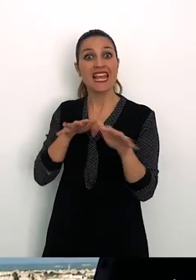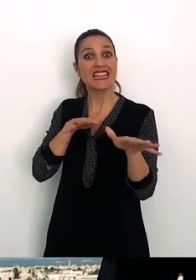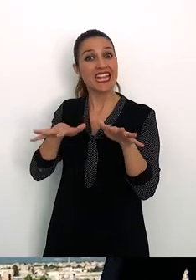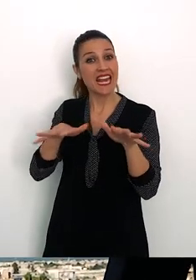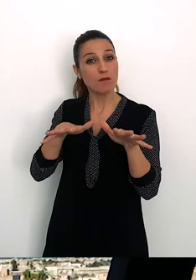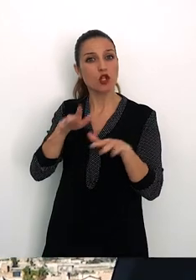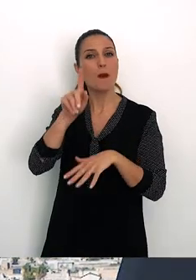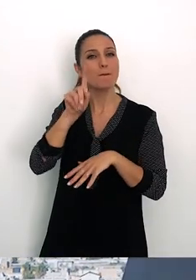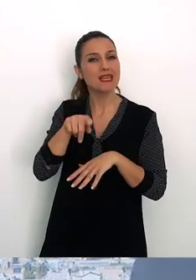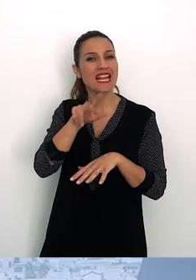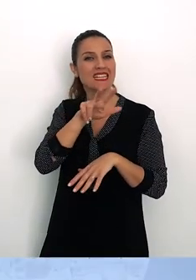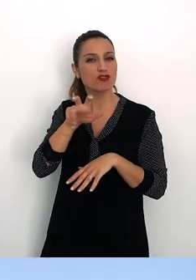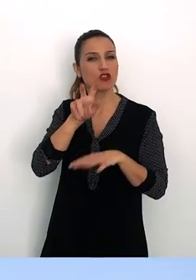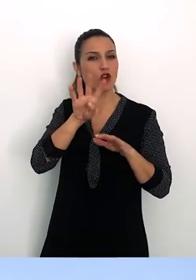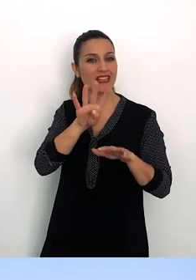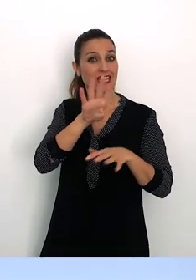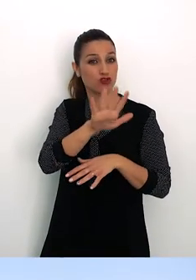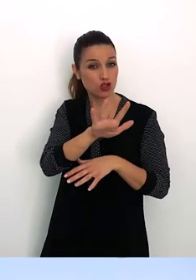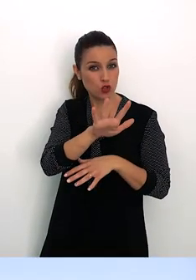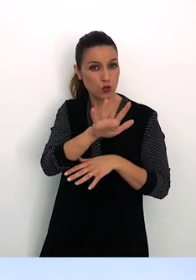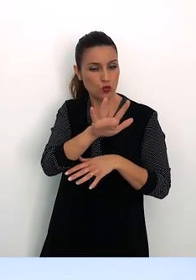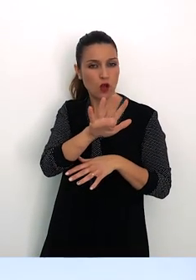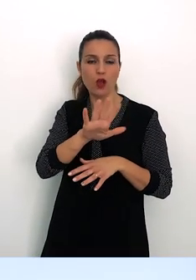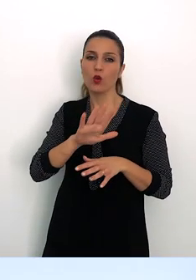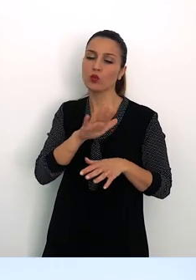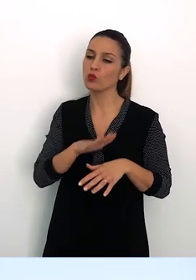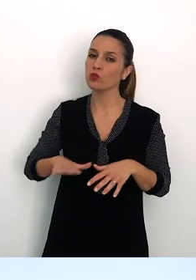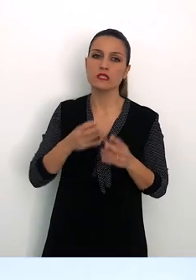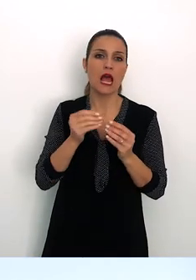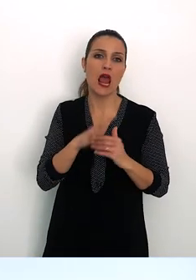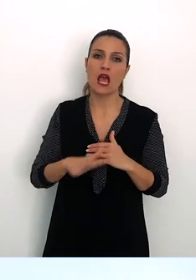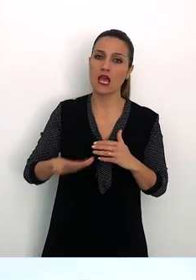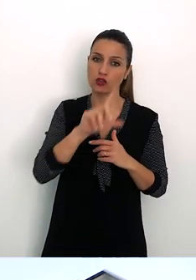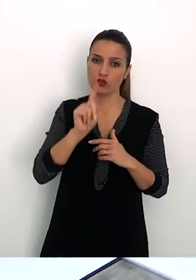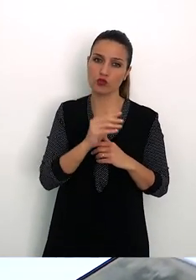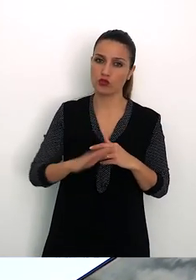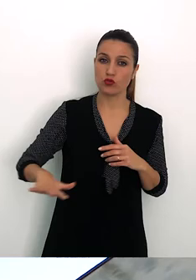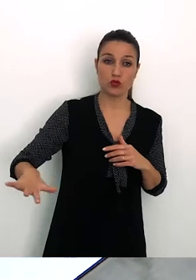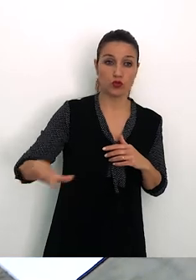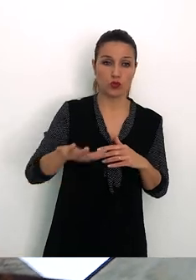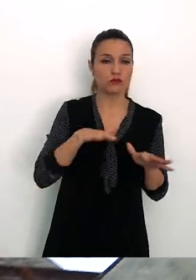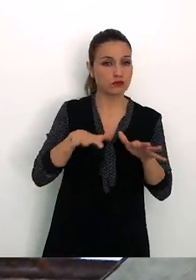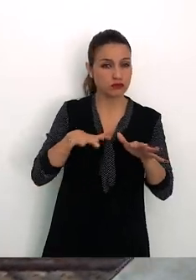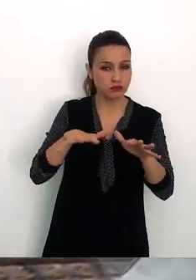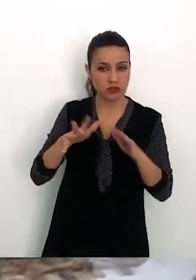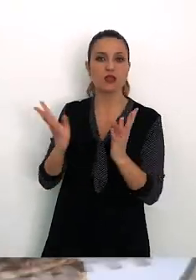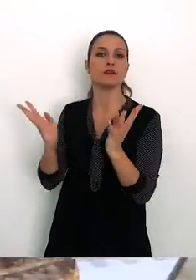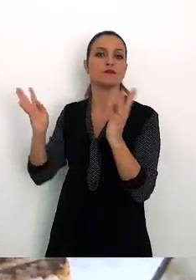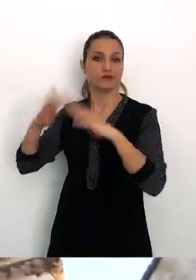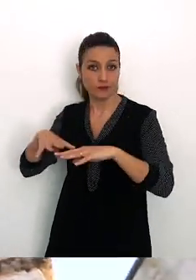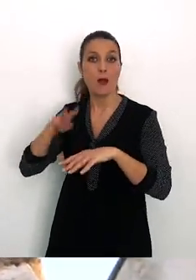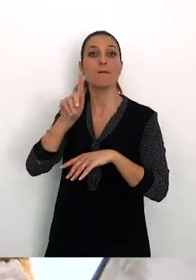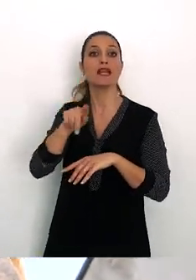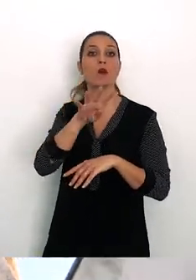Distrutta dal primo terremoto del 1395 che coinvolse l'intero territorio salentino, venne ricostruita la prima volta